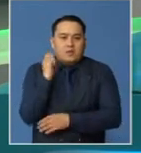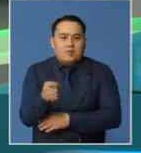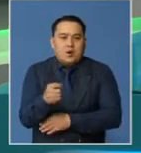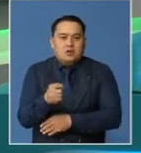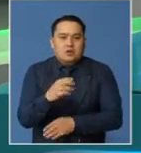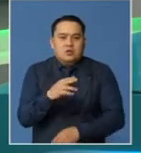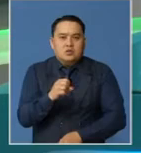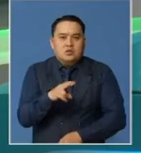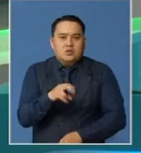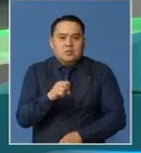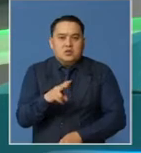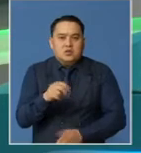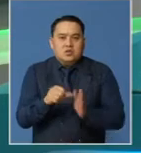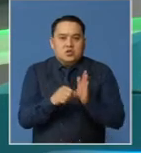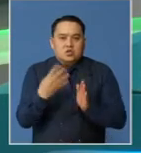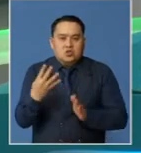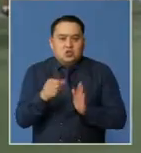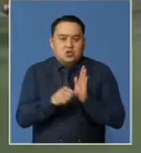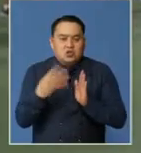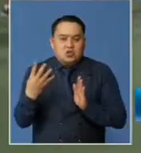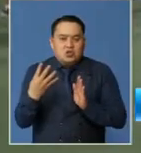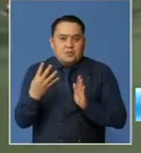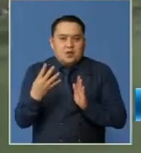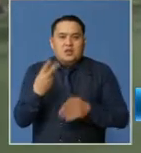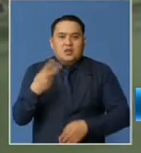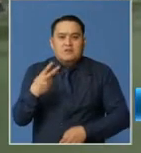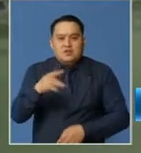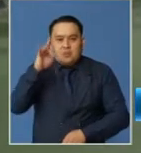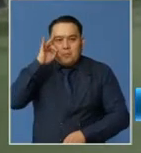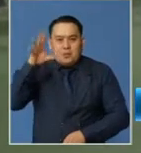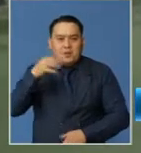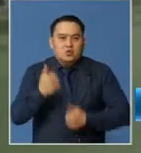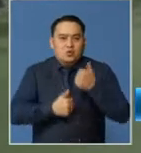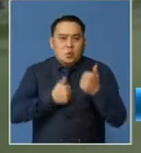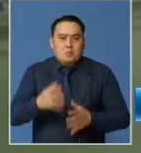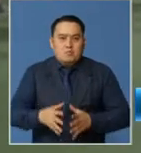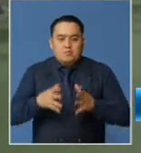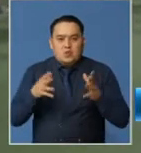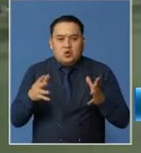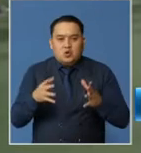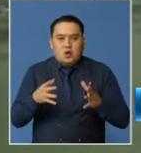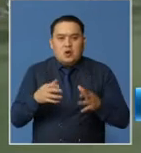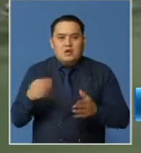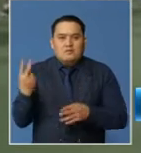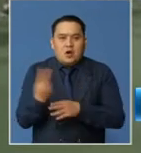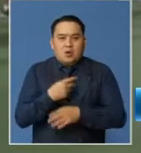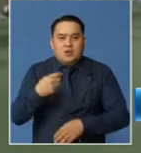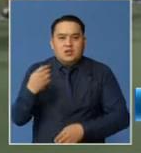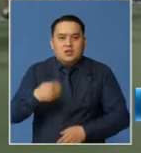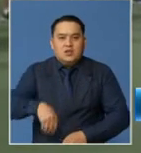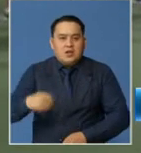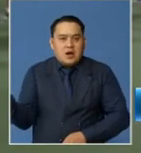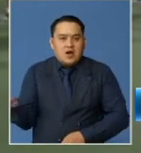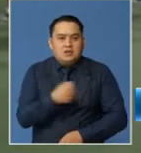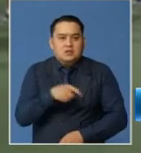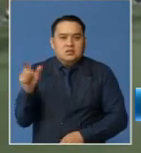Стефаноса Циципаса со счетом 6-4, 6-4. 20-кратный победитель турниров «Большого шлема» – второй в истории теннисист, которому